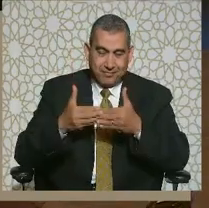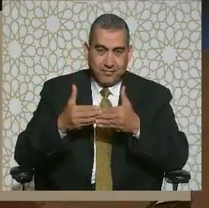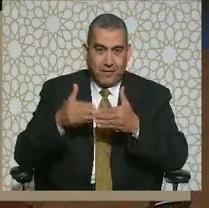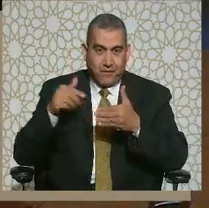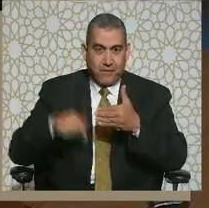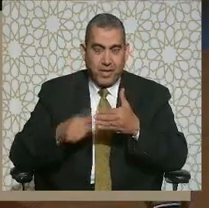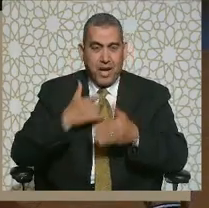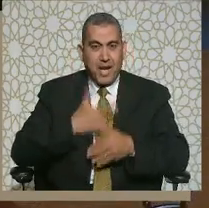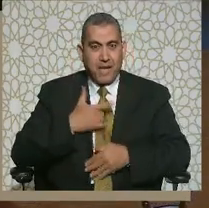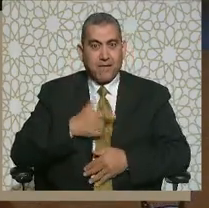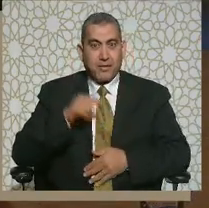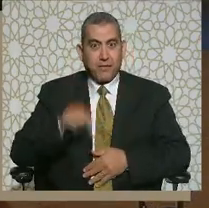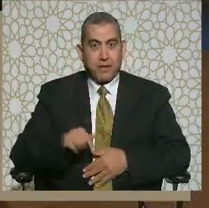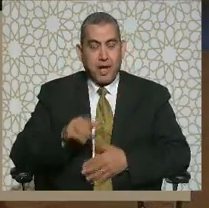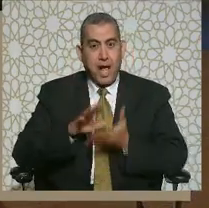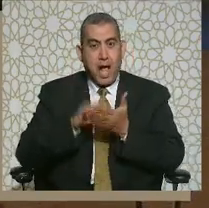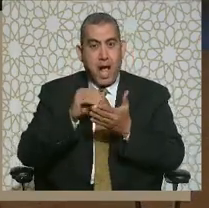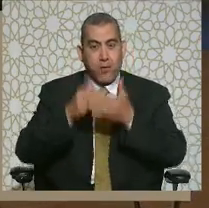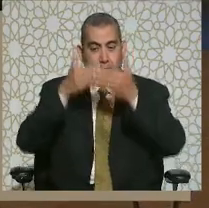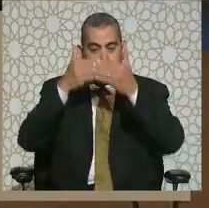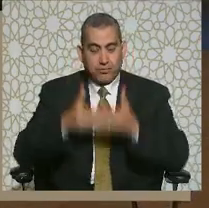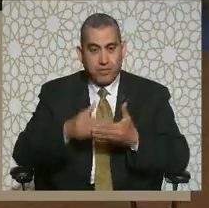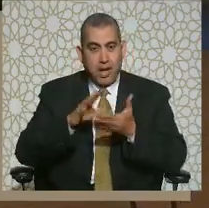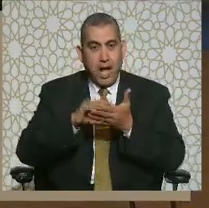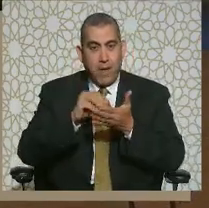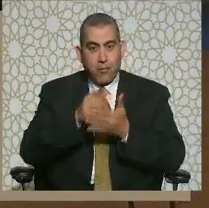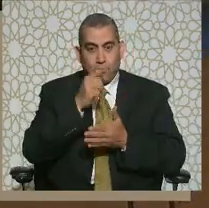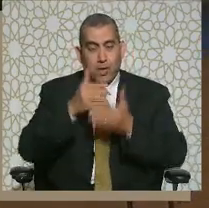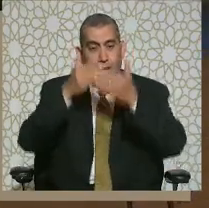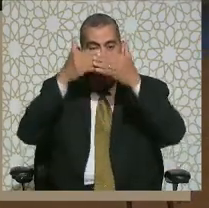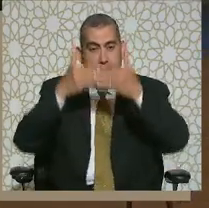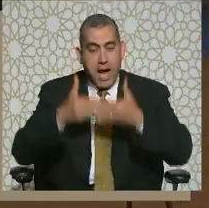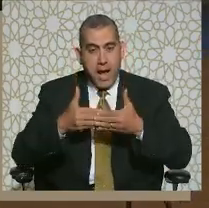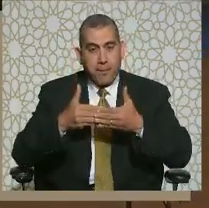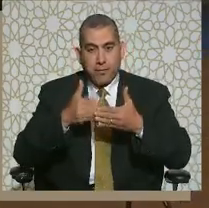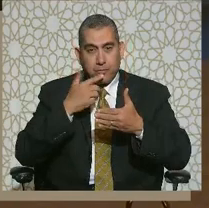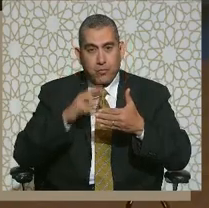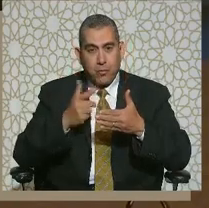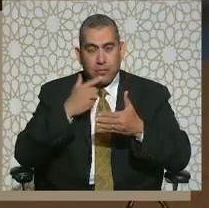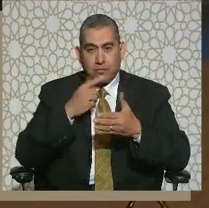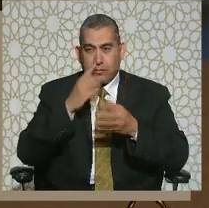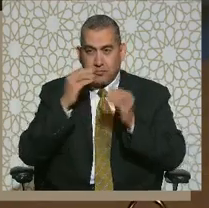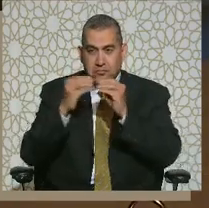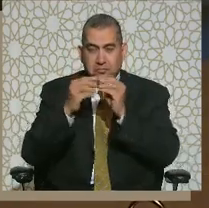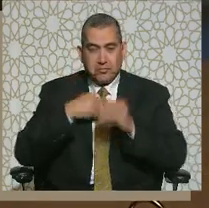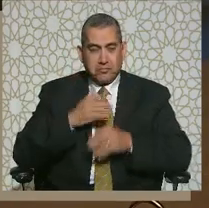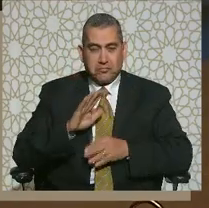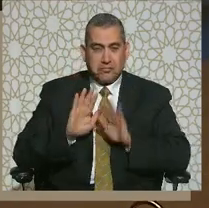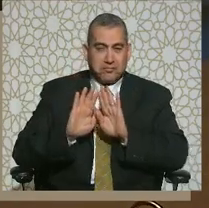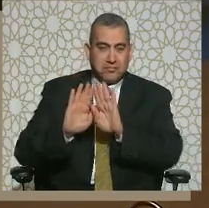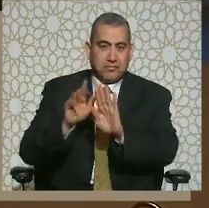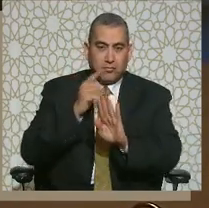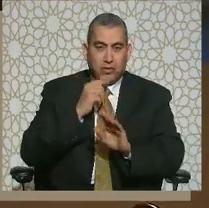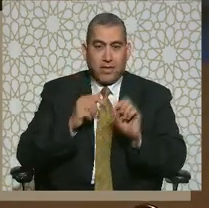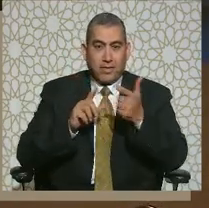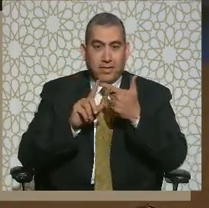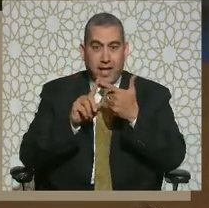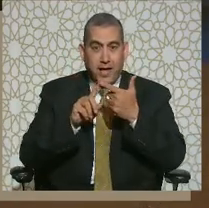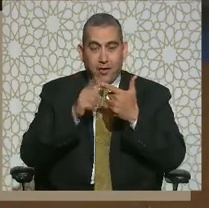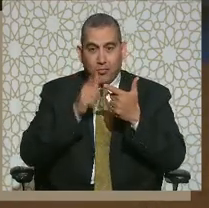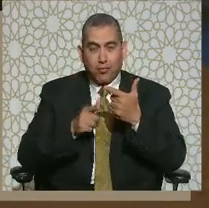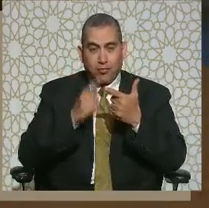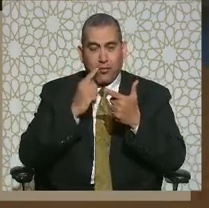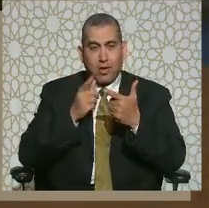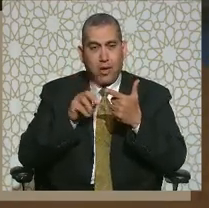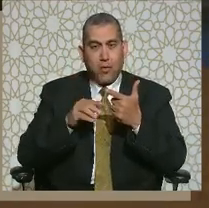نفوسهم اول حجاب اتكلمنا عنه هو حجاب عدم قبول الناس وكان ثاني حجاب برده بيمنع